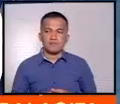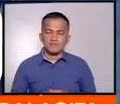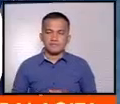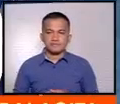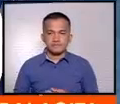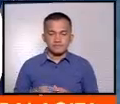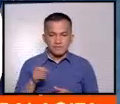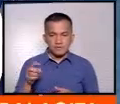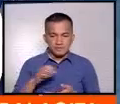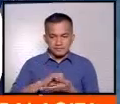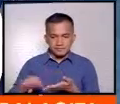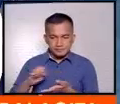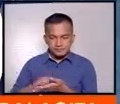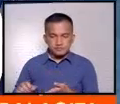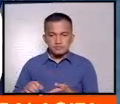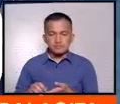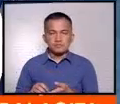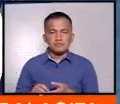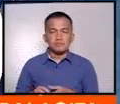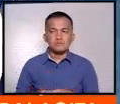Para makapagkaltas sila, dapat